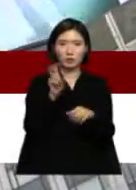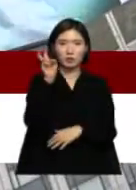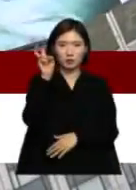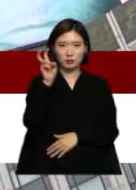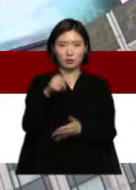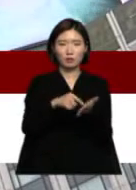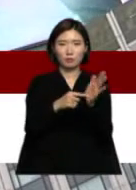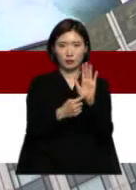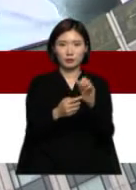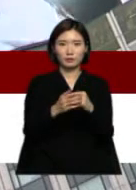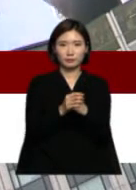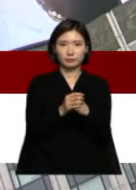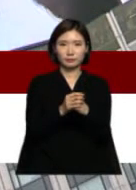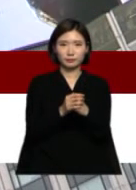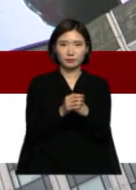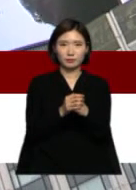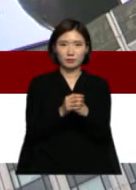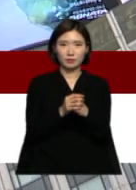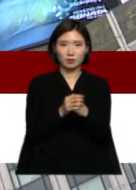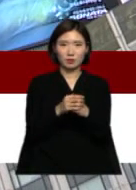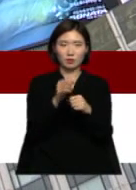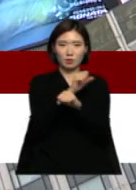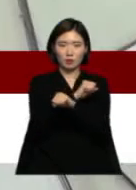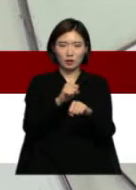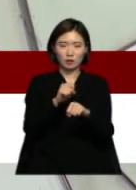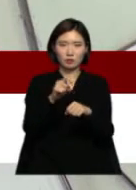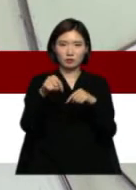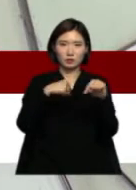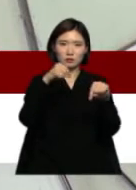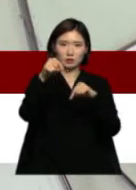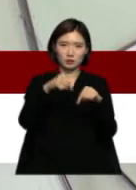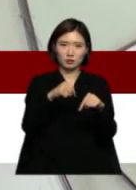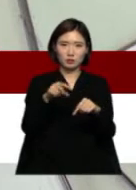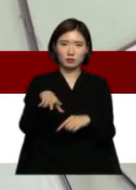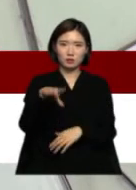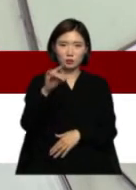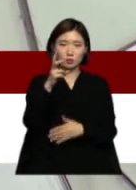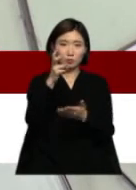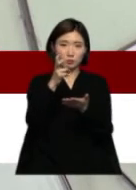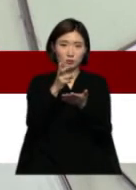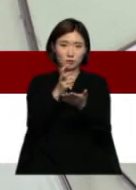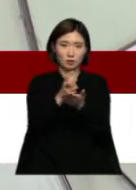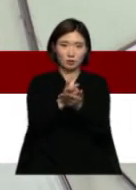예정이라고 밝혔습니다. 이는 광역자치단체 최초의 자치현장 조례로